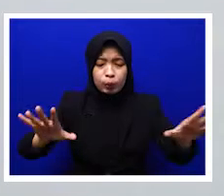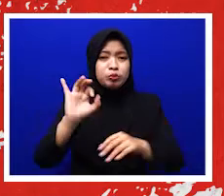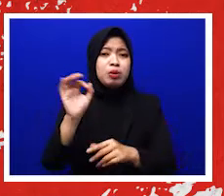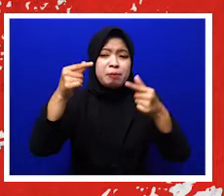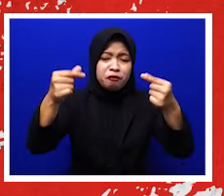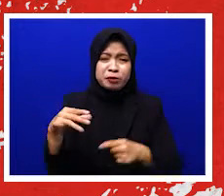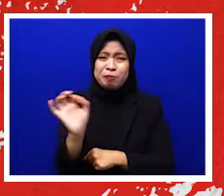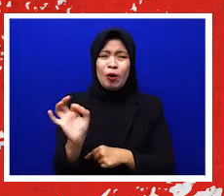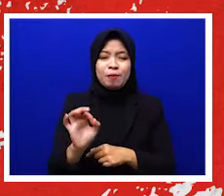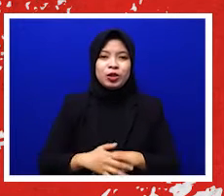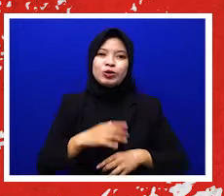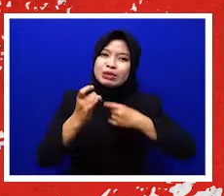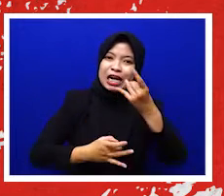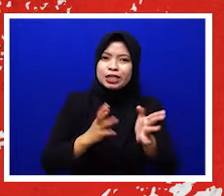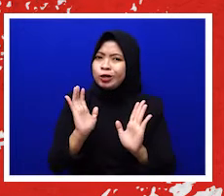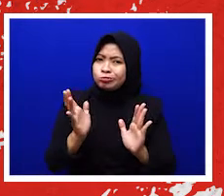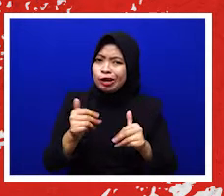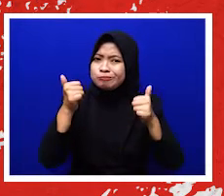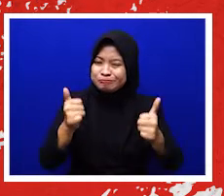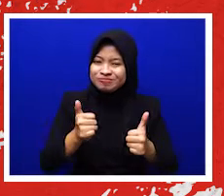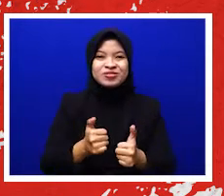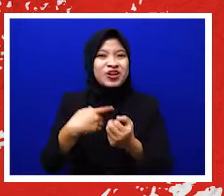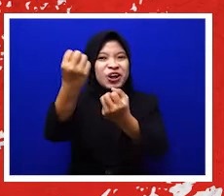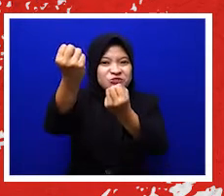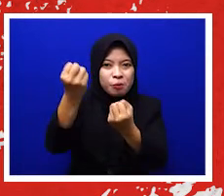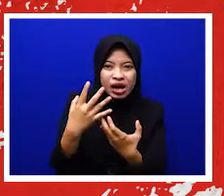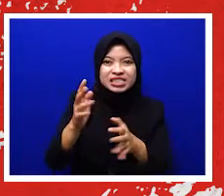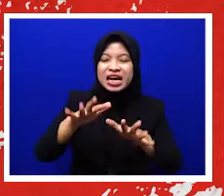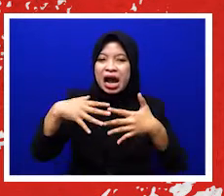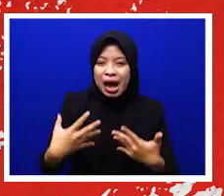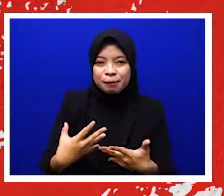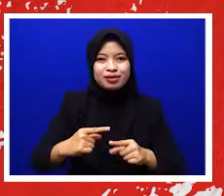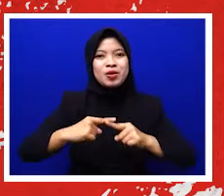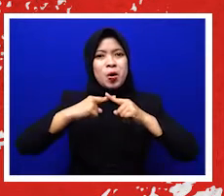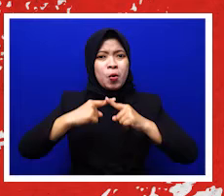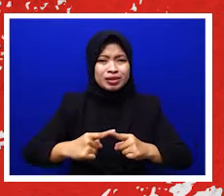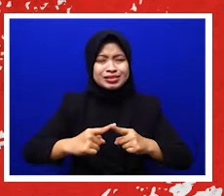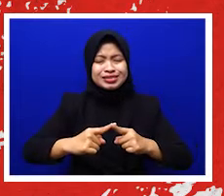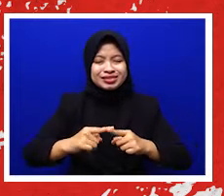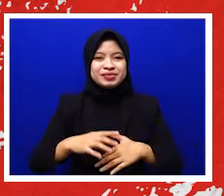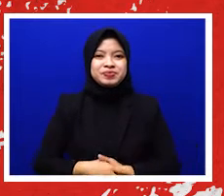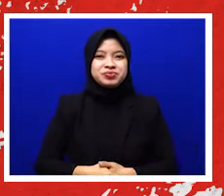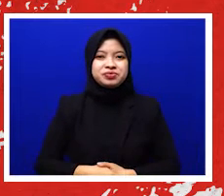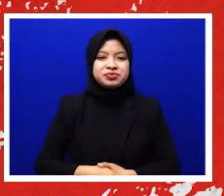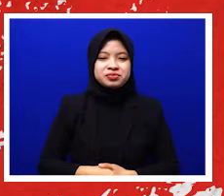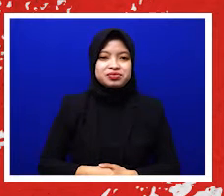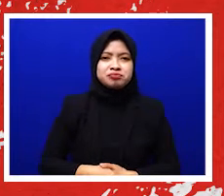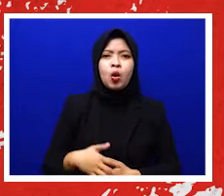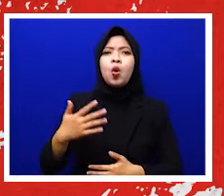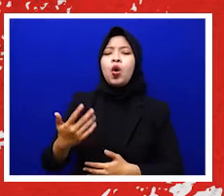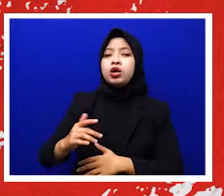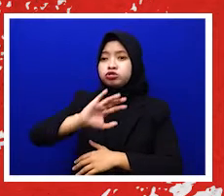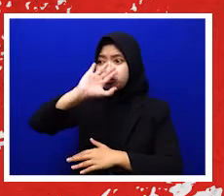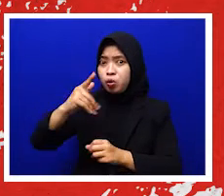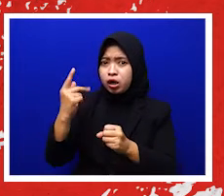begitu. Jadi itu klarifikasinya ya. Jadi informasinya itu adalah keliru begitu. Oh, berarti semua